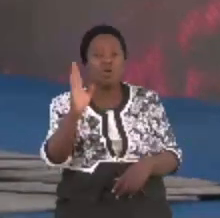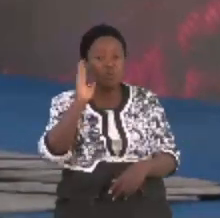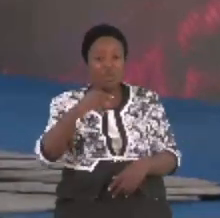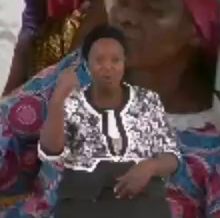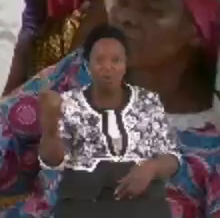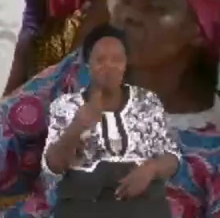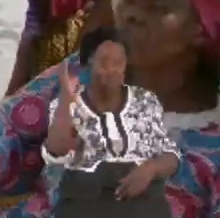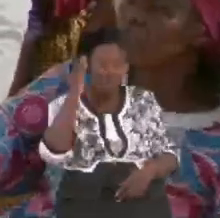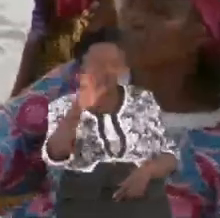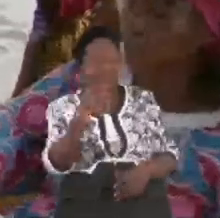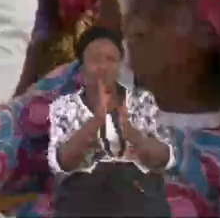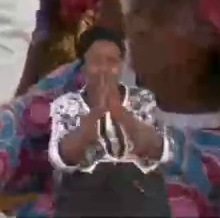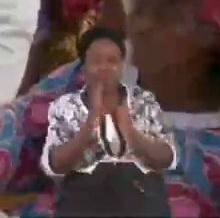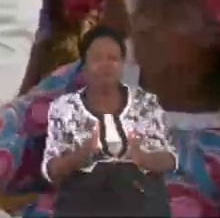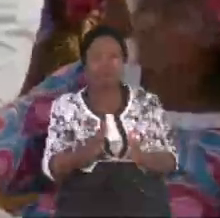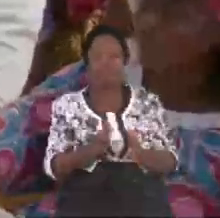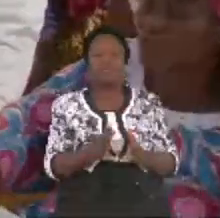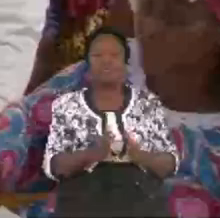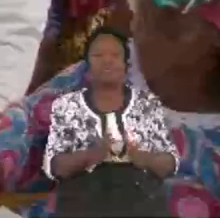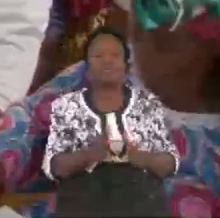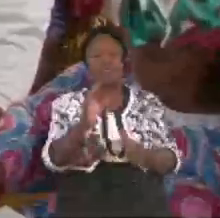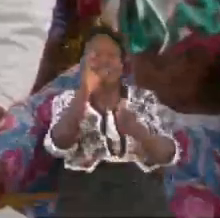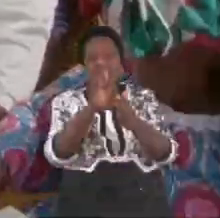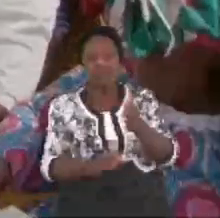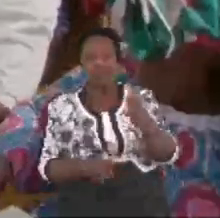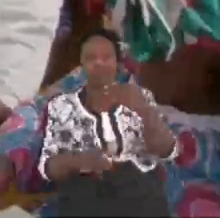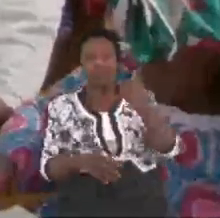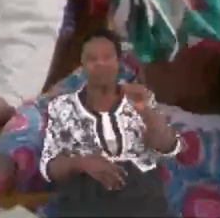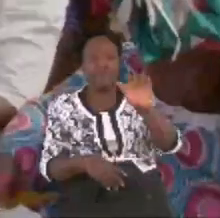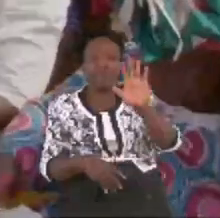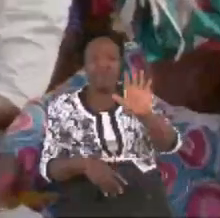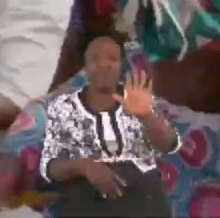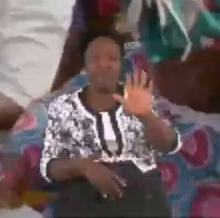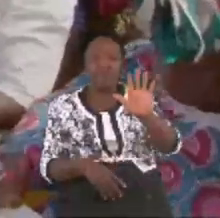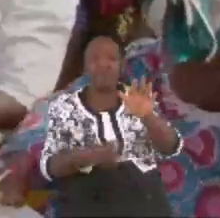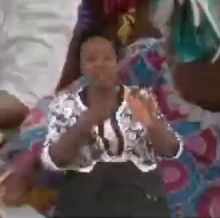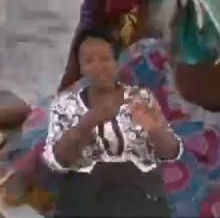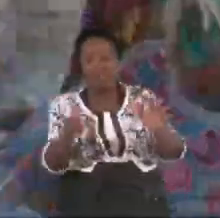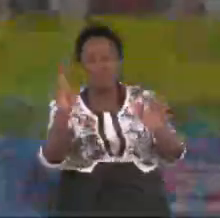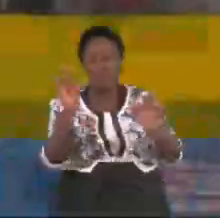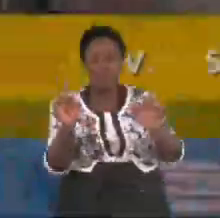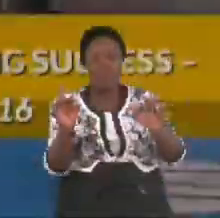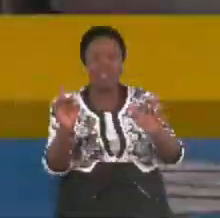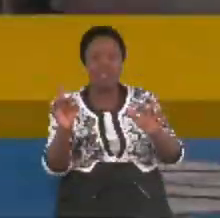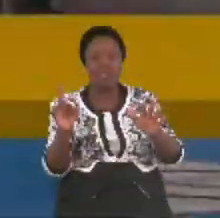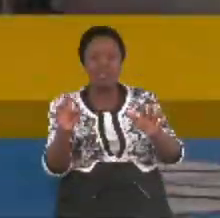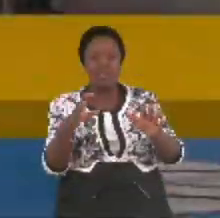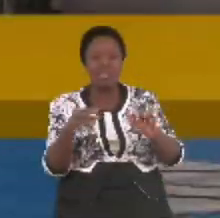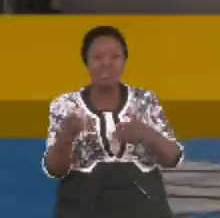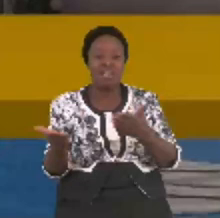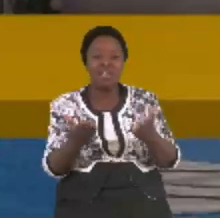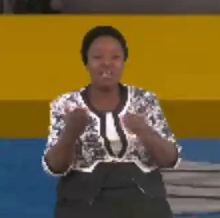Dieu va toujours écouter ta prière. Chapitre 15, verset 8.